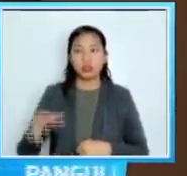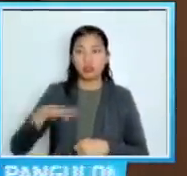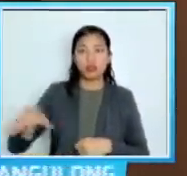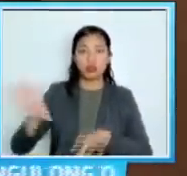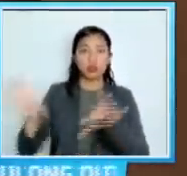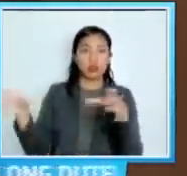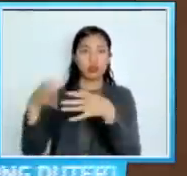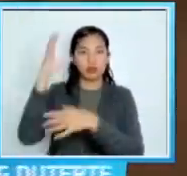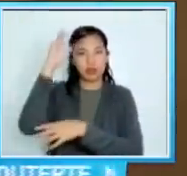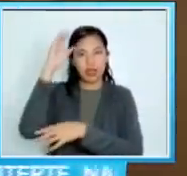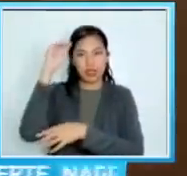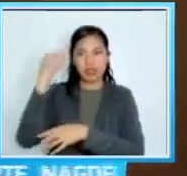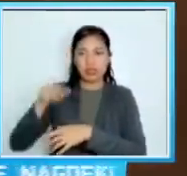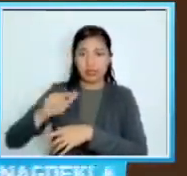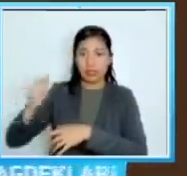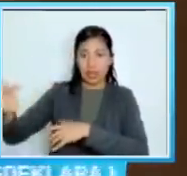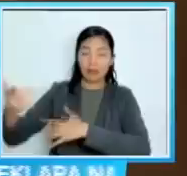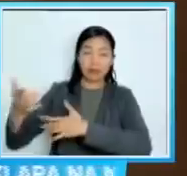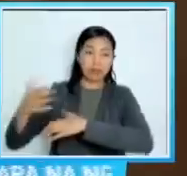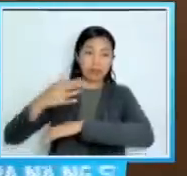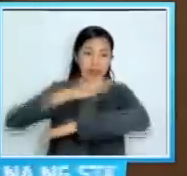nasa kabilang mesa. Parehong may pasa at